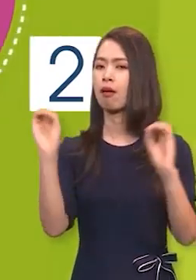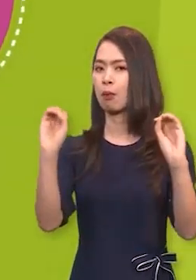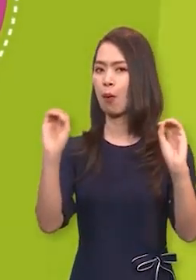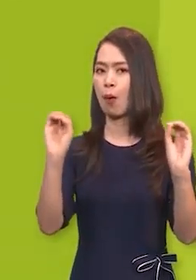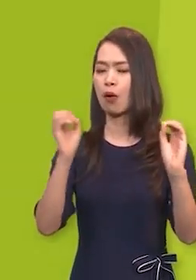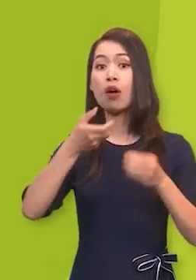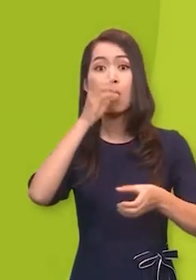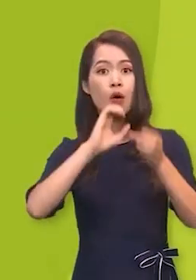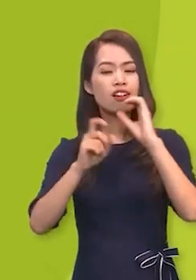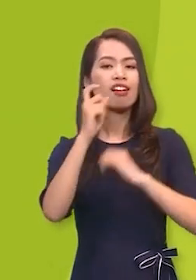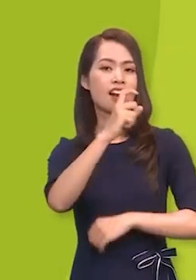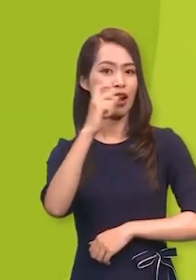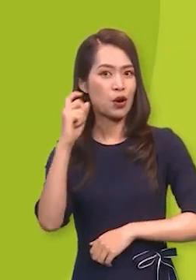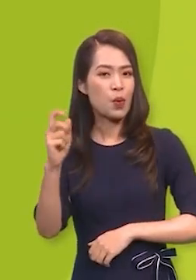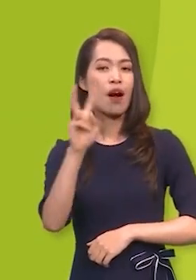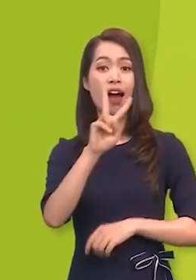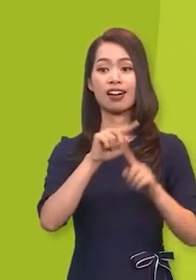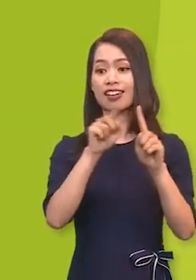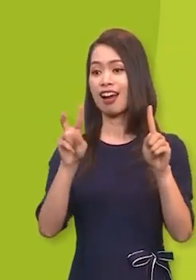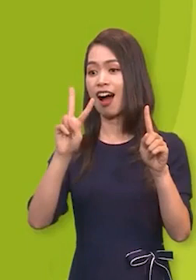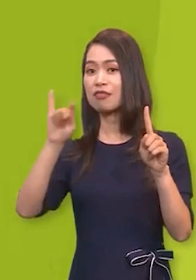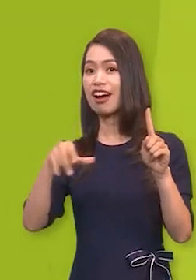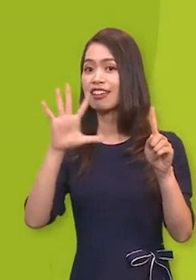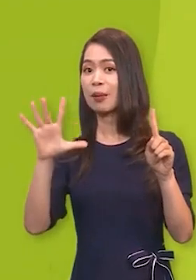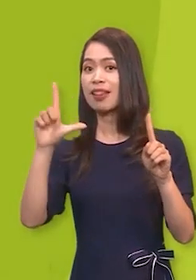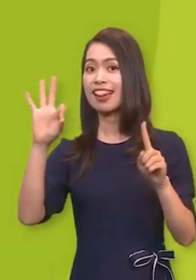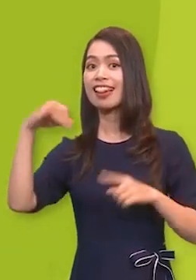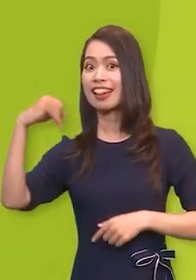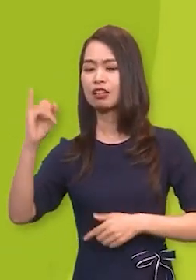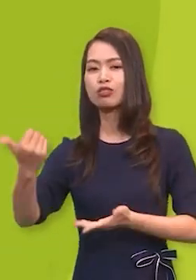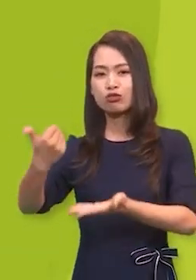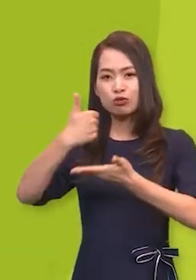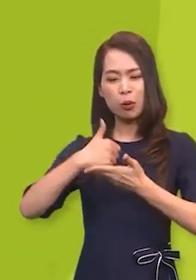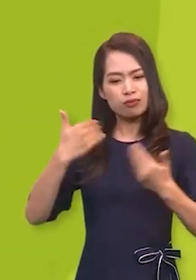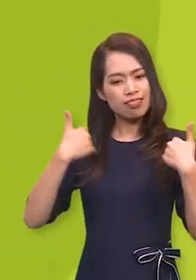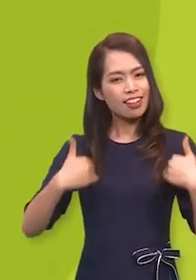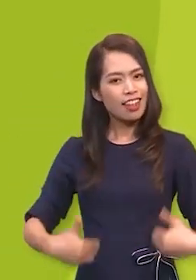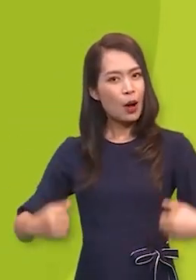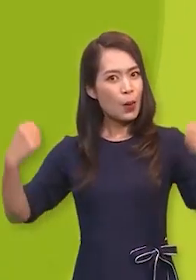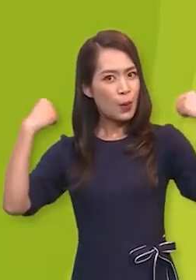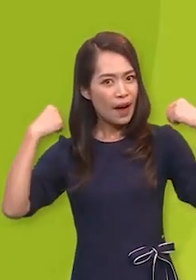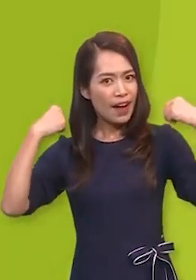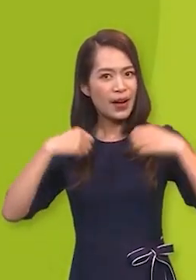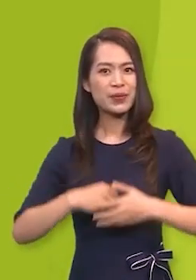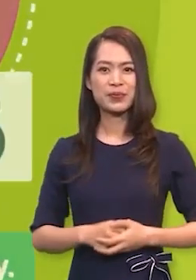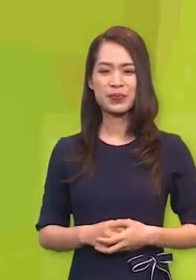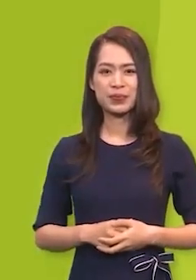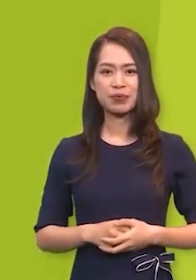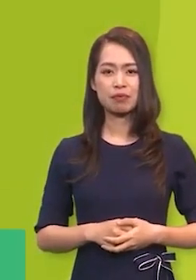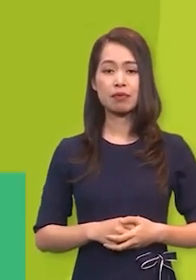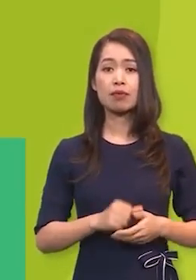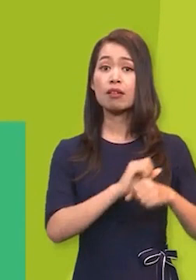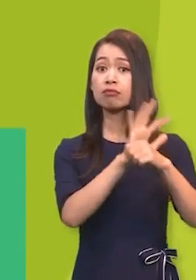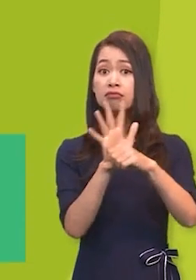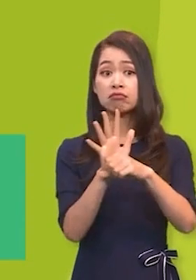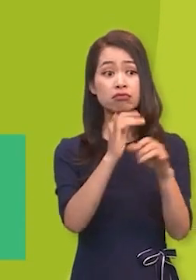xơ. Uống nước đầy đủ từ 2 đến 2,5 lít mỗi ngày giúp cho các chức năng chuyển hóa miễn dịch của cơ thể mẹ.